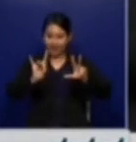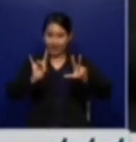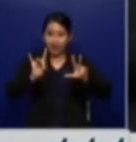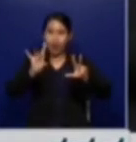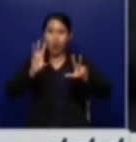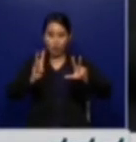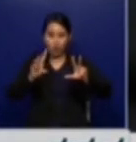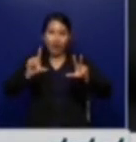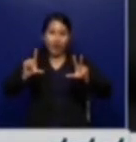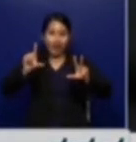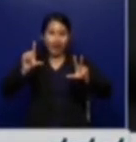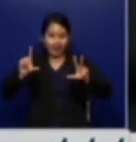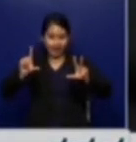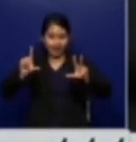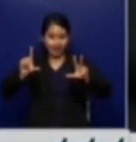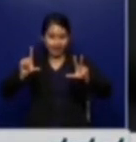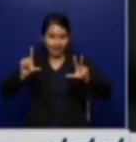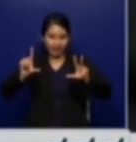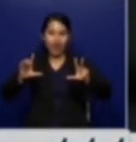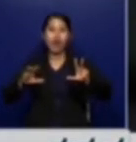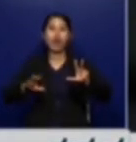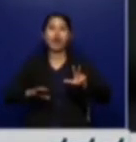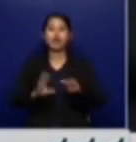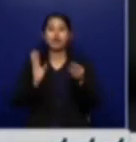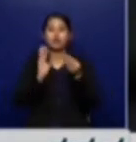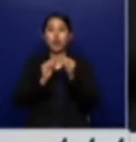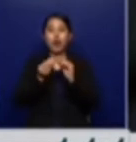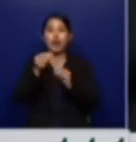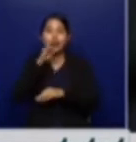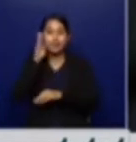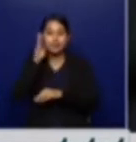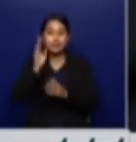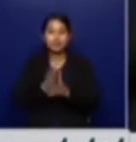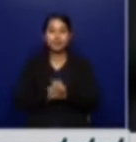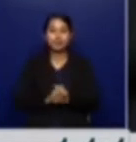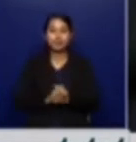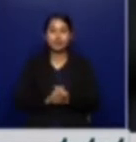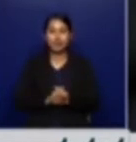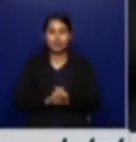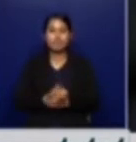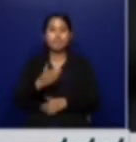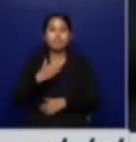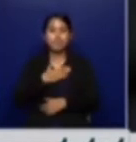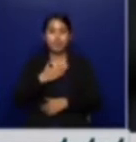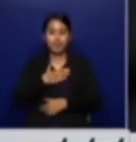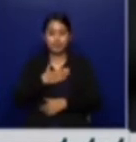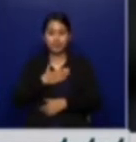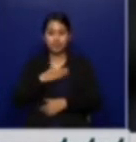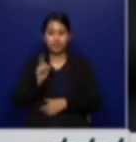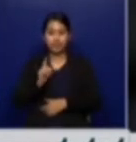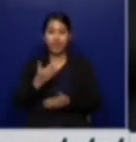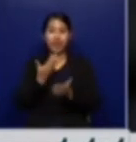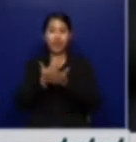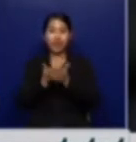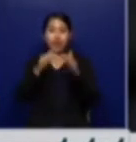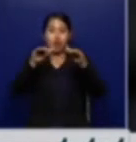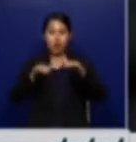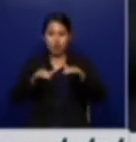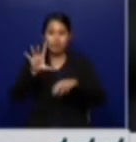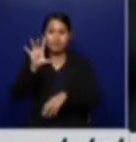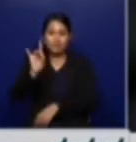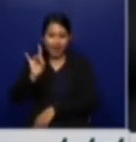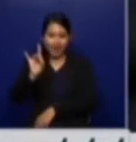ล้านผมเอาตัวเลขกลมๆนะครับท่านประธานครับผมเองปรับลดไว้ร้อยละ8นะ